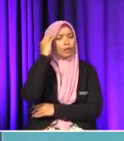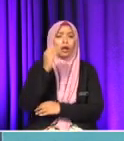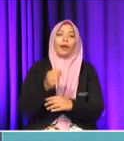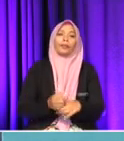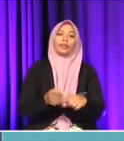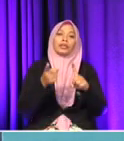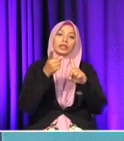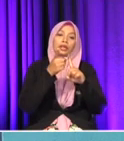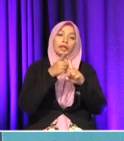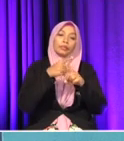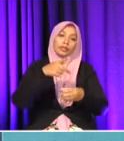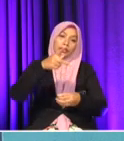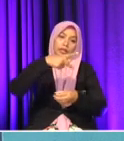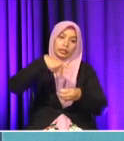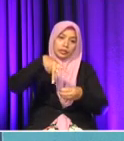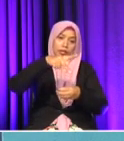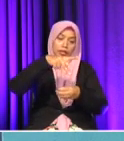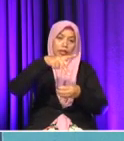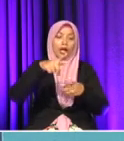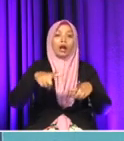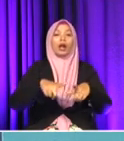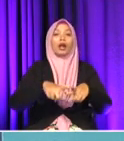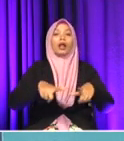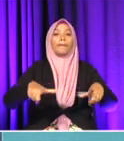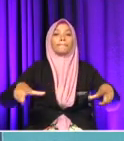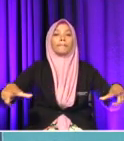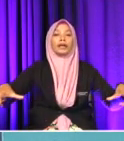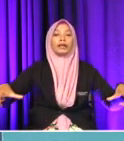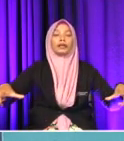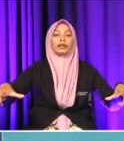kajian lapangan apa yang kita lakukan